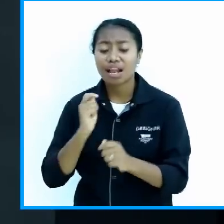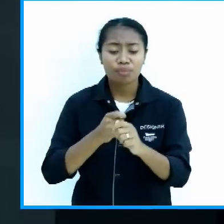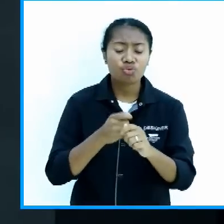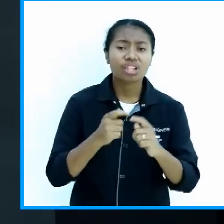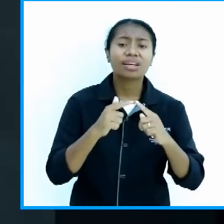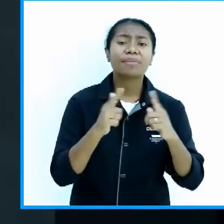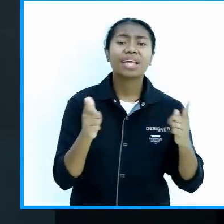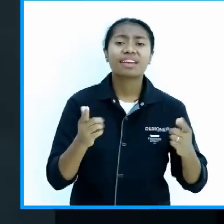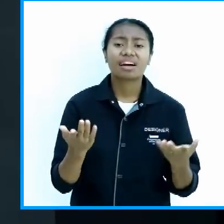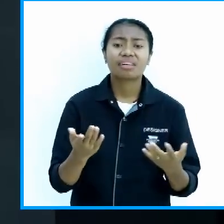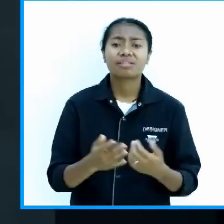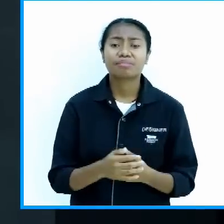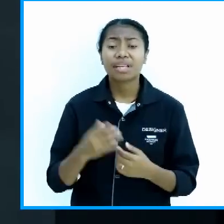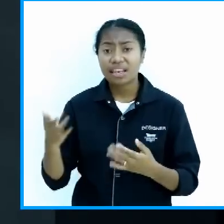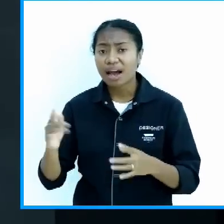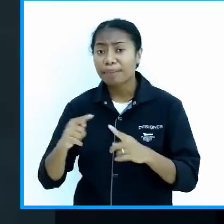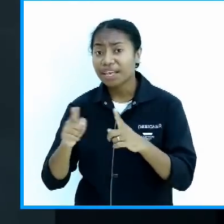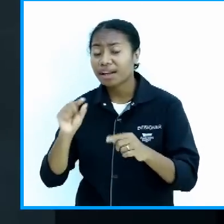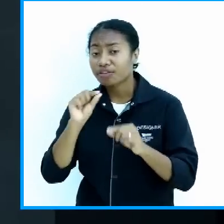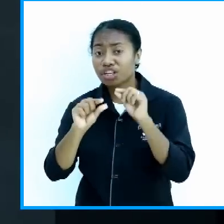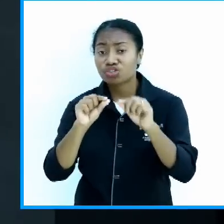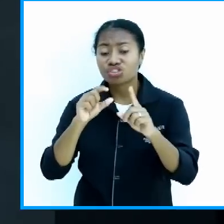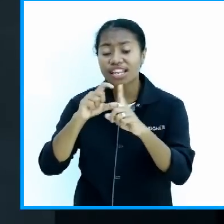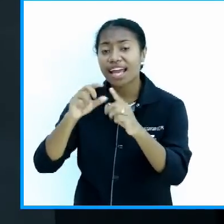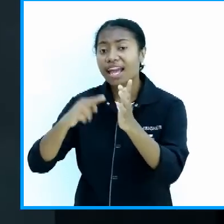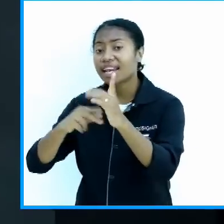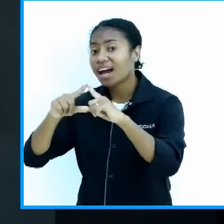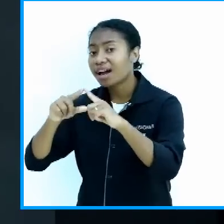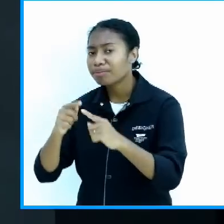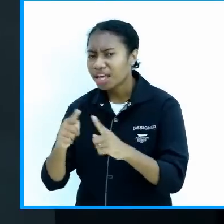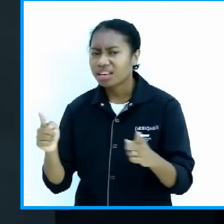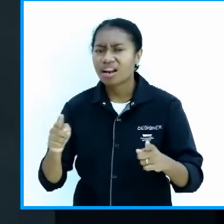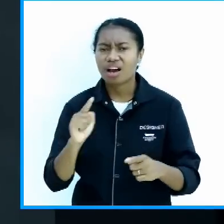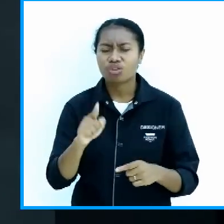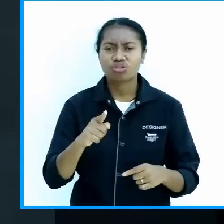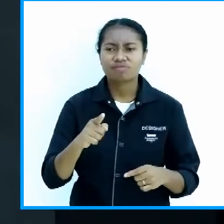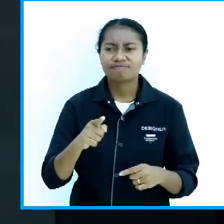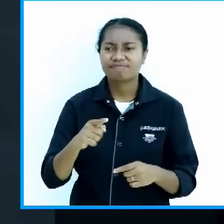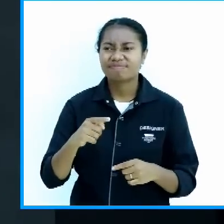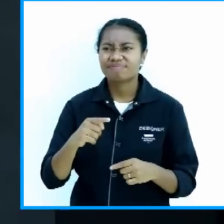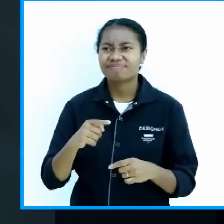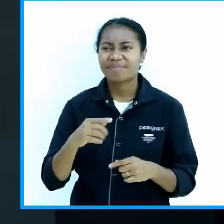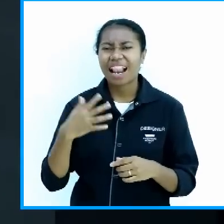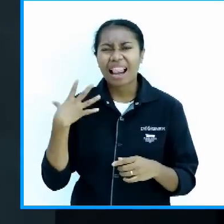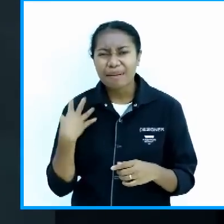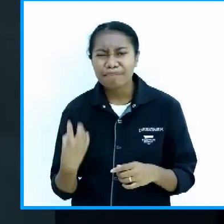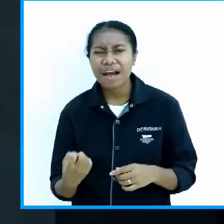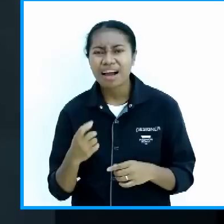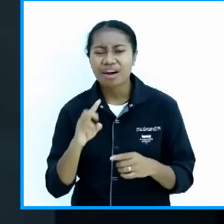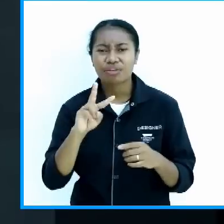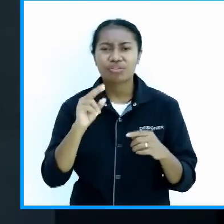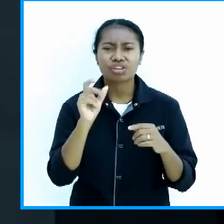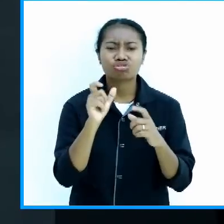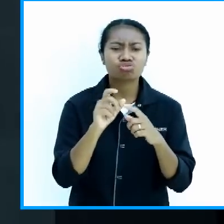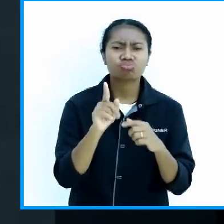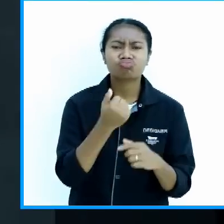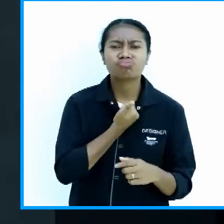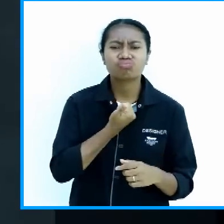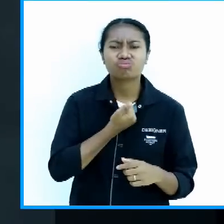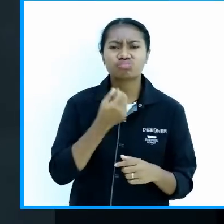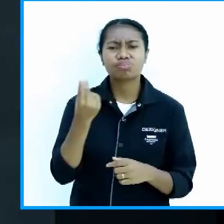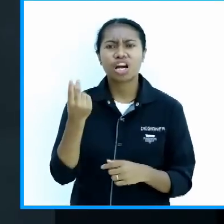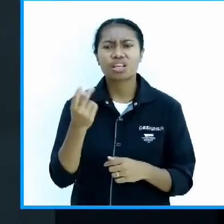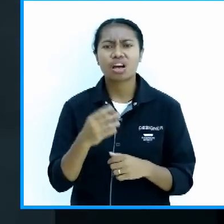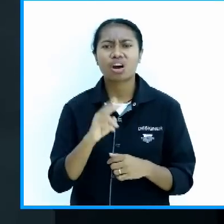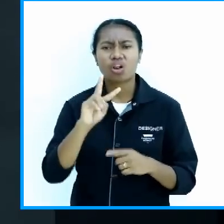DNA-nya saja. Ya. Melemahkan virus itu salah satu caranya dengan mengubah DNA virus. Nah, itu tidak murah ya, butuh biaya. Jadi kalau